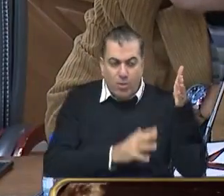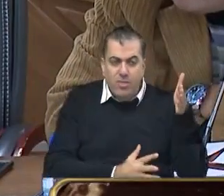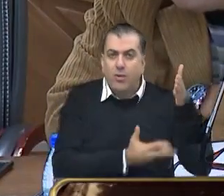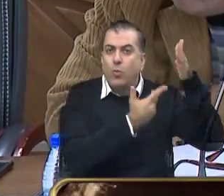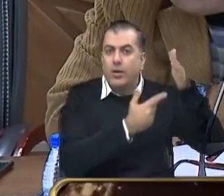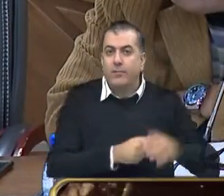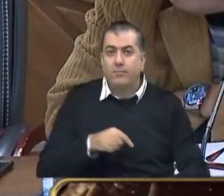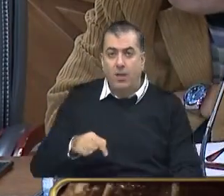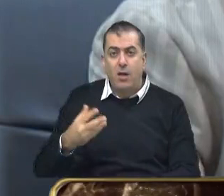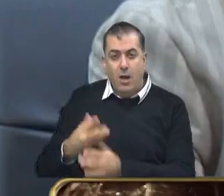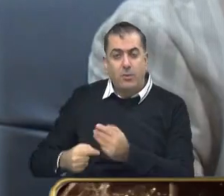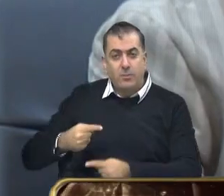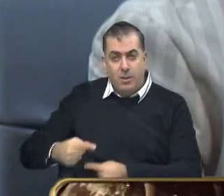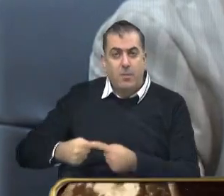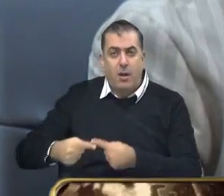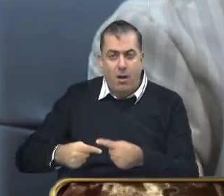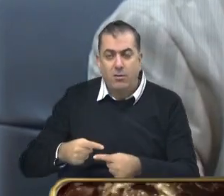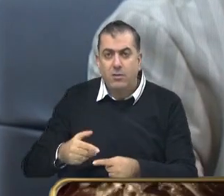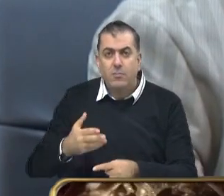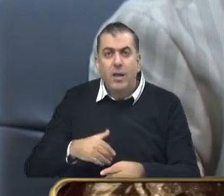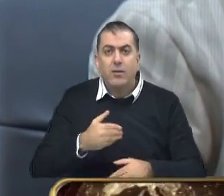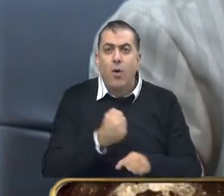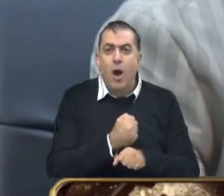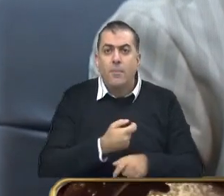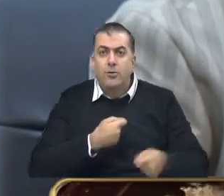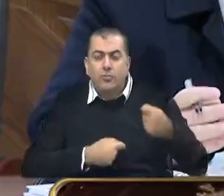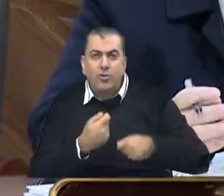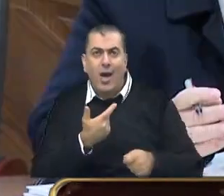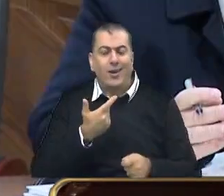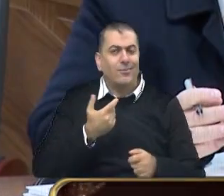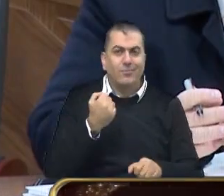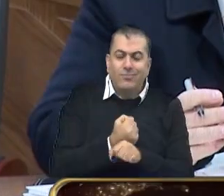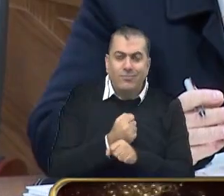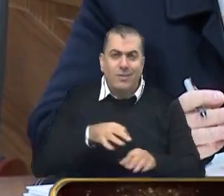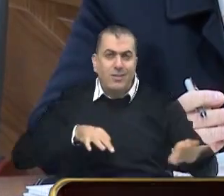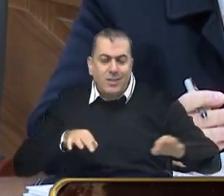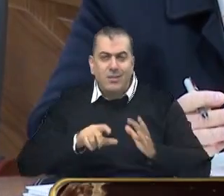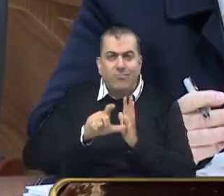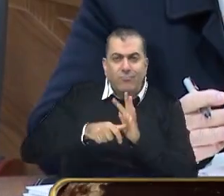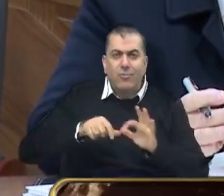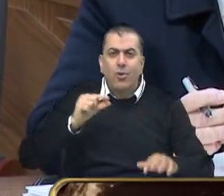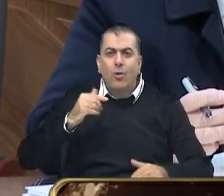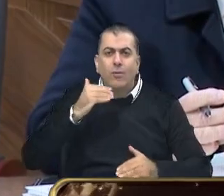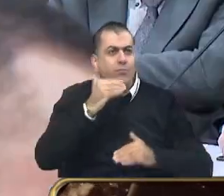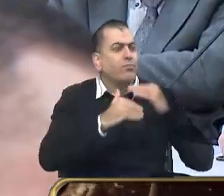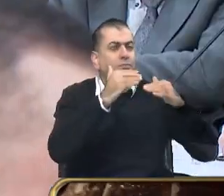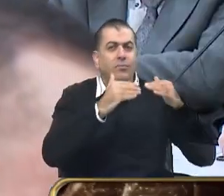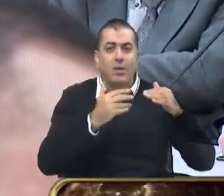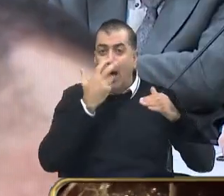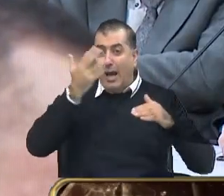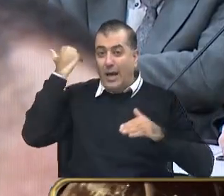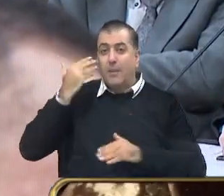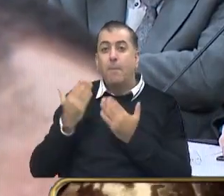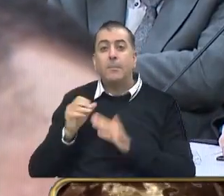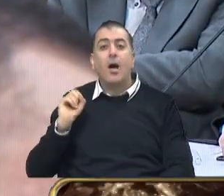تم توارثها عبر الاجيال الذين كان لهم بصمات في البناء اوصلتنا الى ما نحن عليه اليوم من